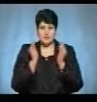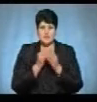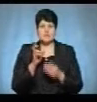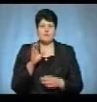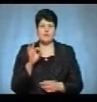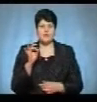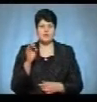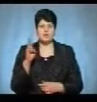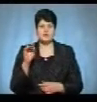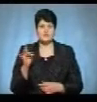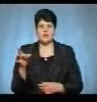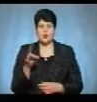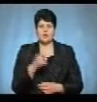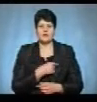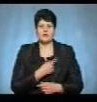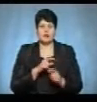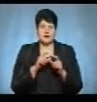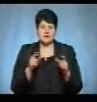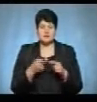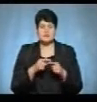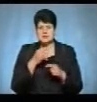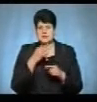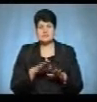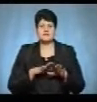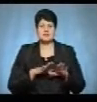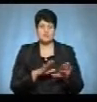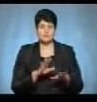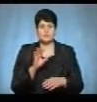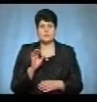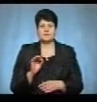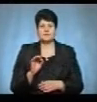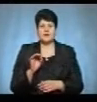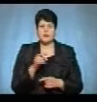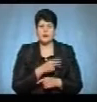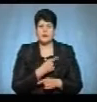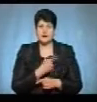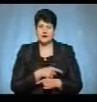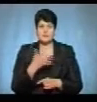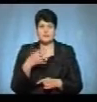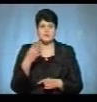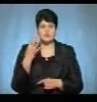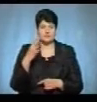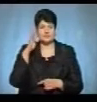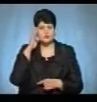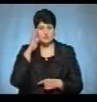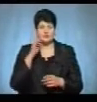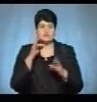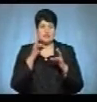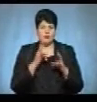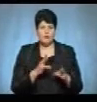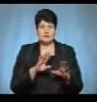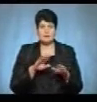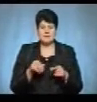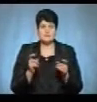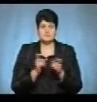Борщівської районної лікарні. Про це повідомив заступник головного лікаря Олег Мариновський. 54-річного батька травмованої, якого після